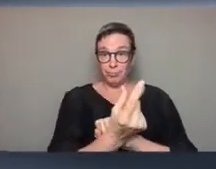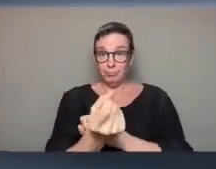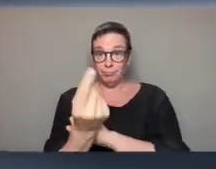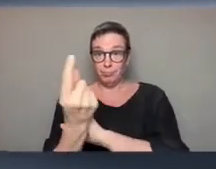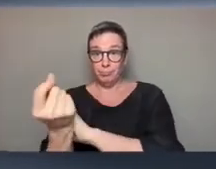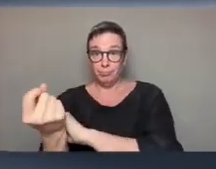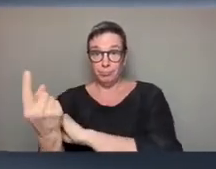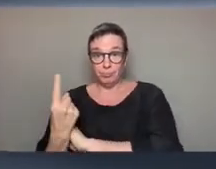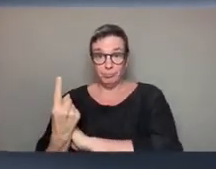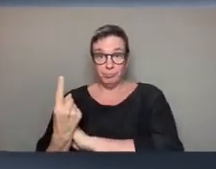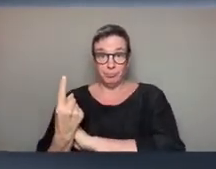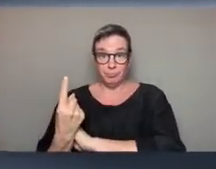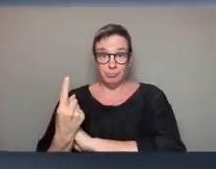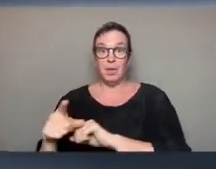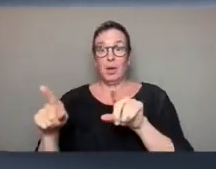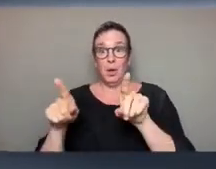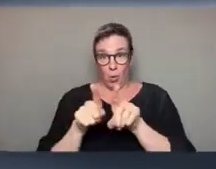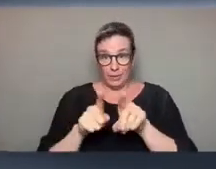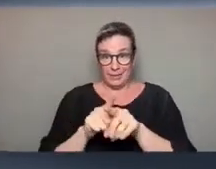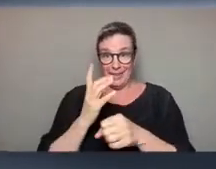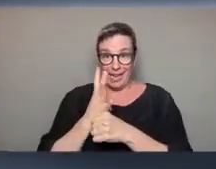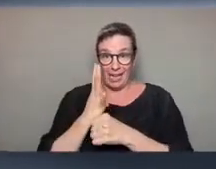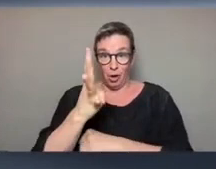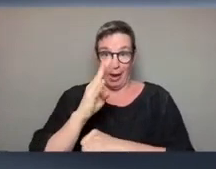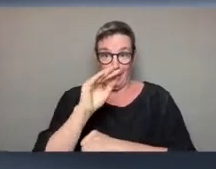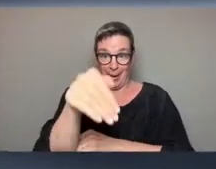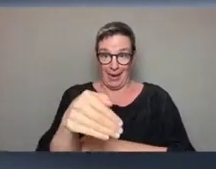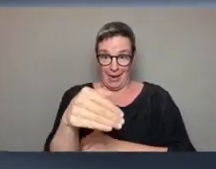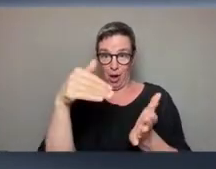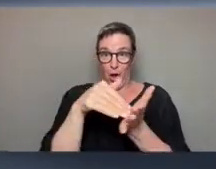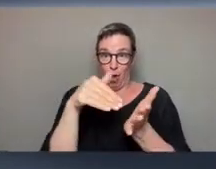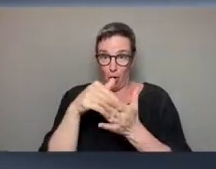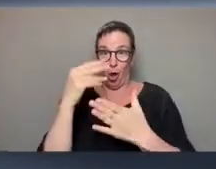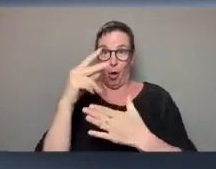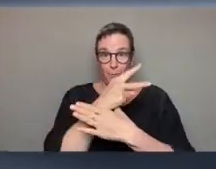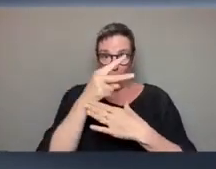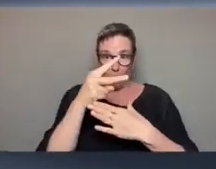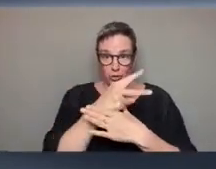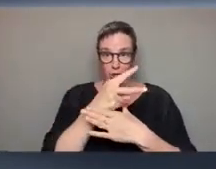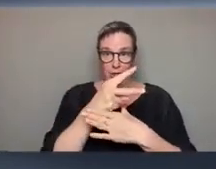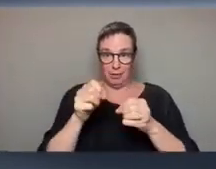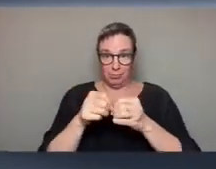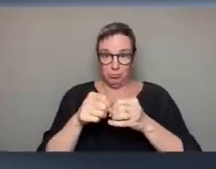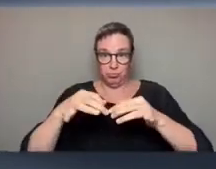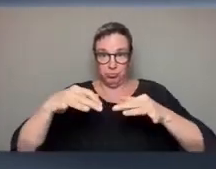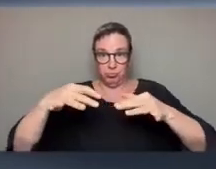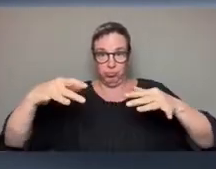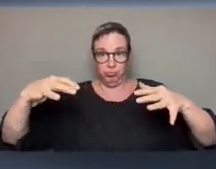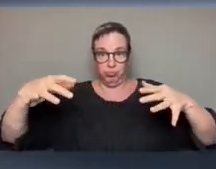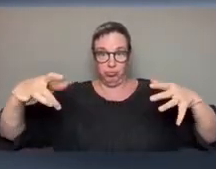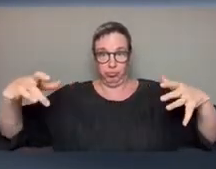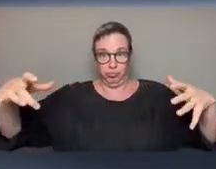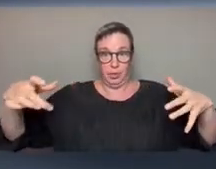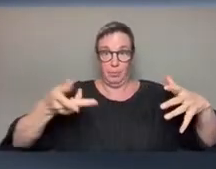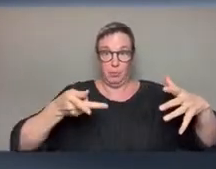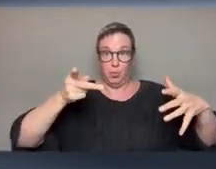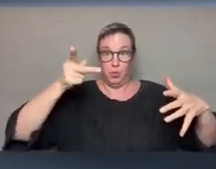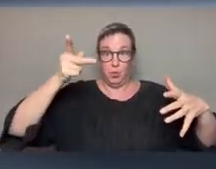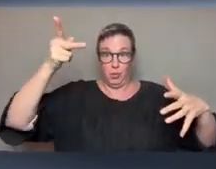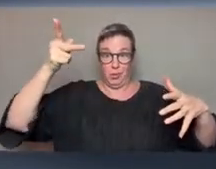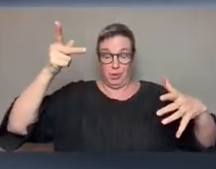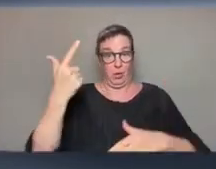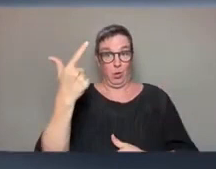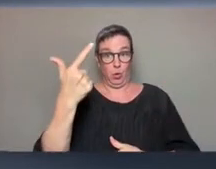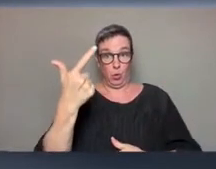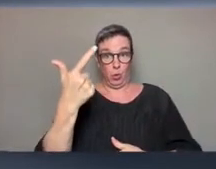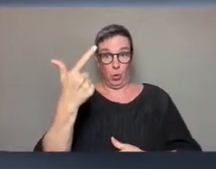Et 4 ans plus tard, ces projets se sont établis et on voit ici deux